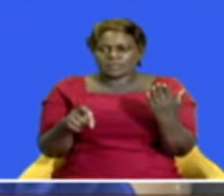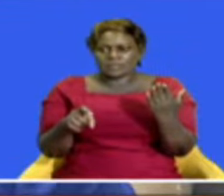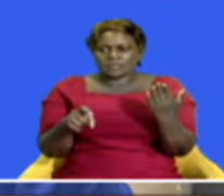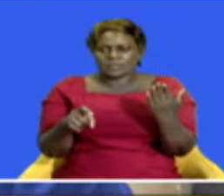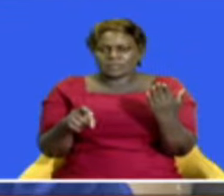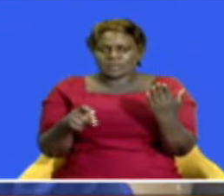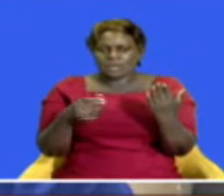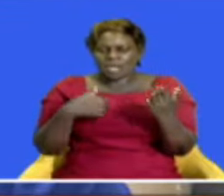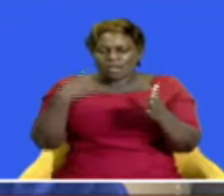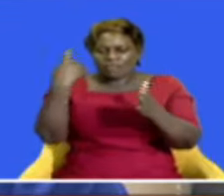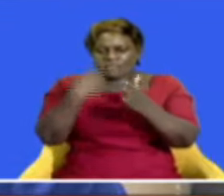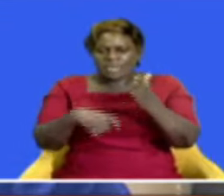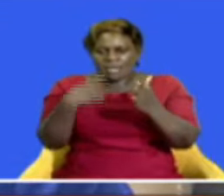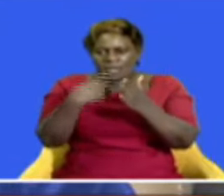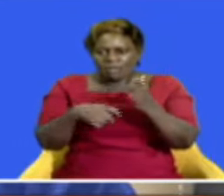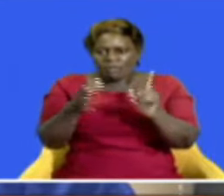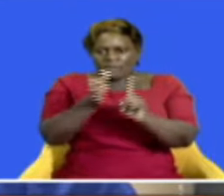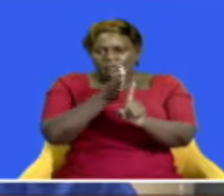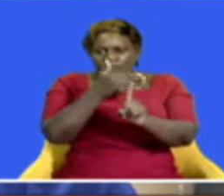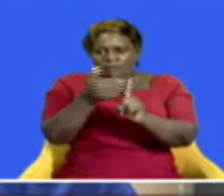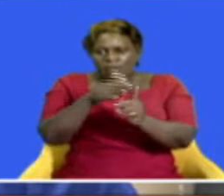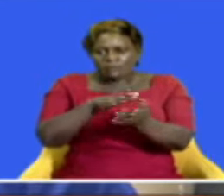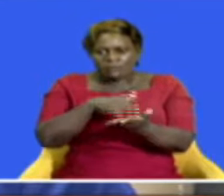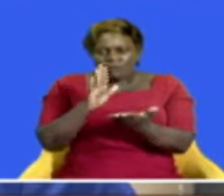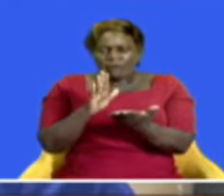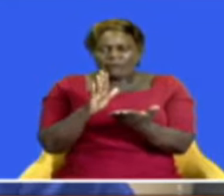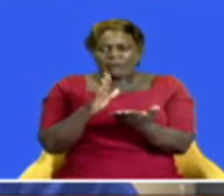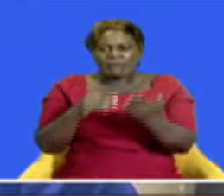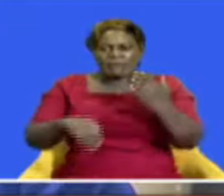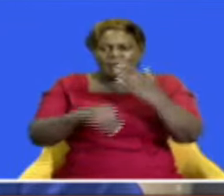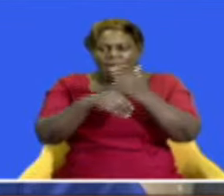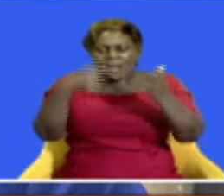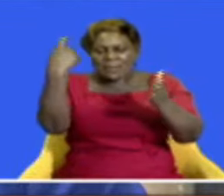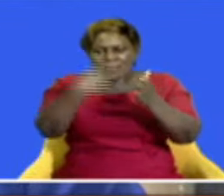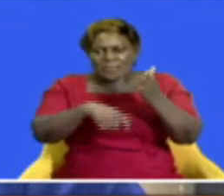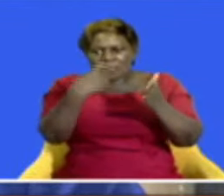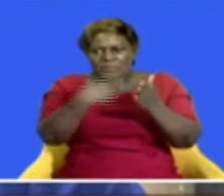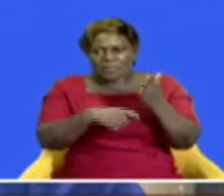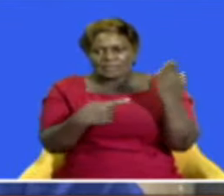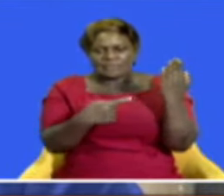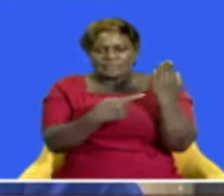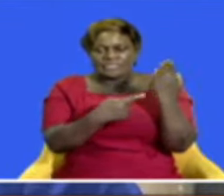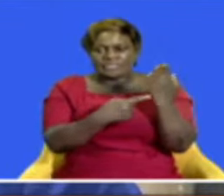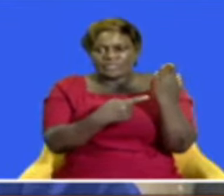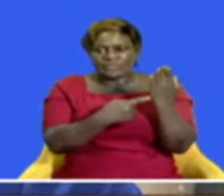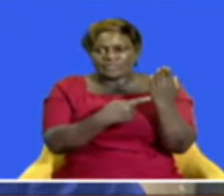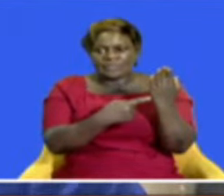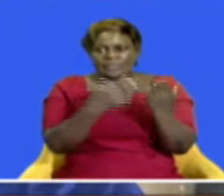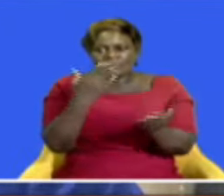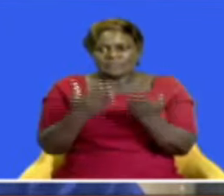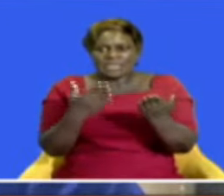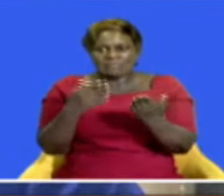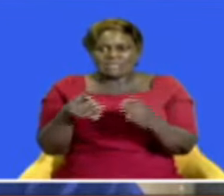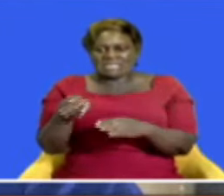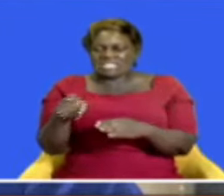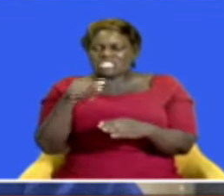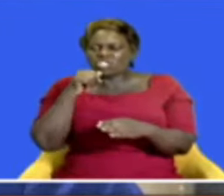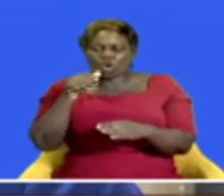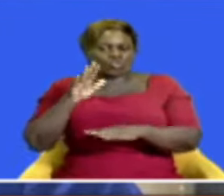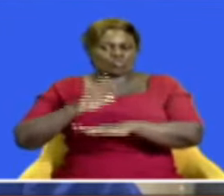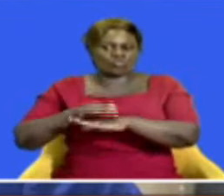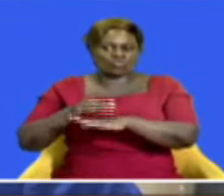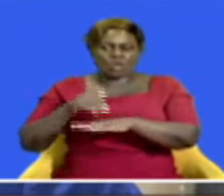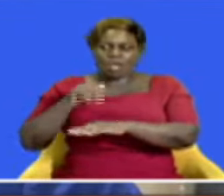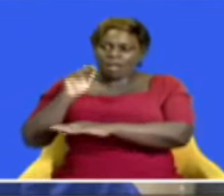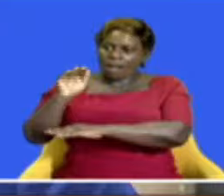there's tax incentives to do more of that is necessary. Increasing the tax, the digital tax, may be a disincentive. So our